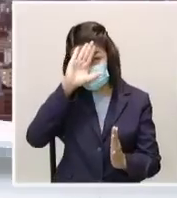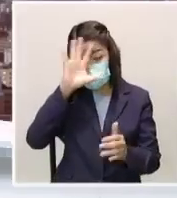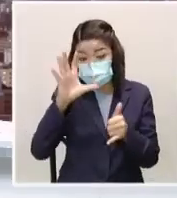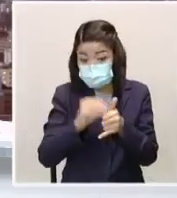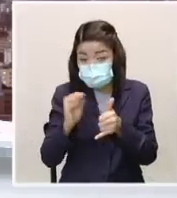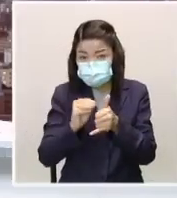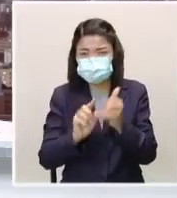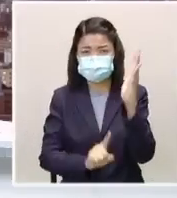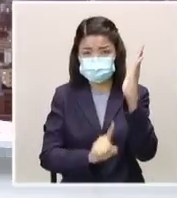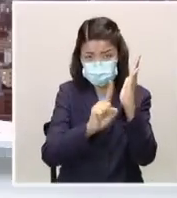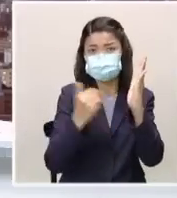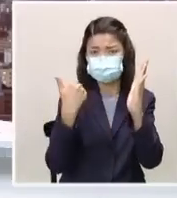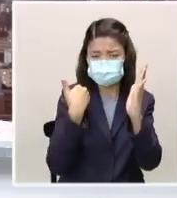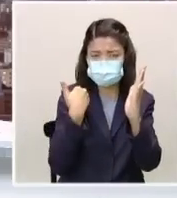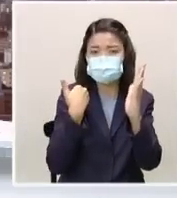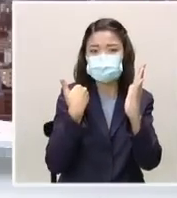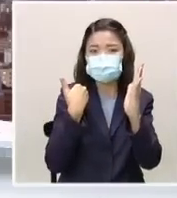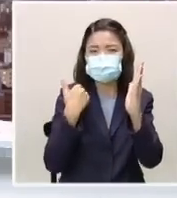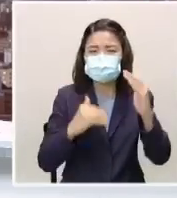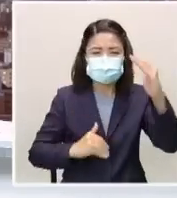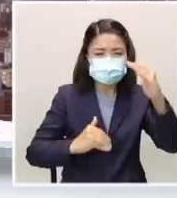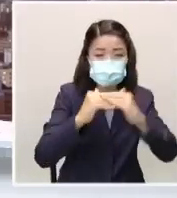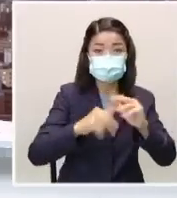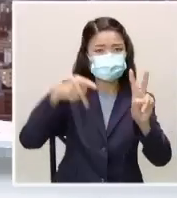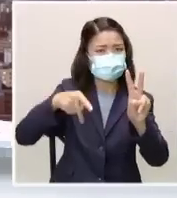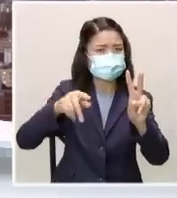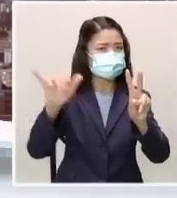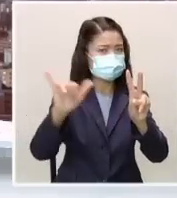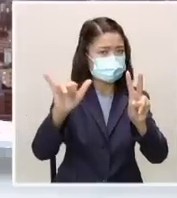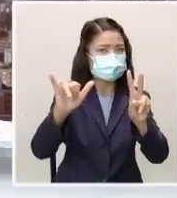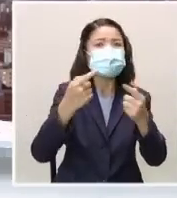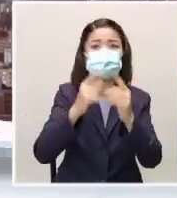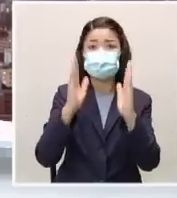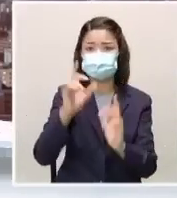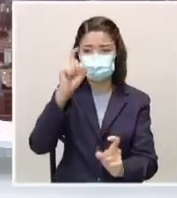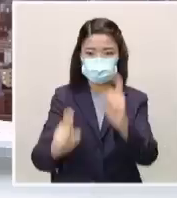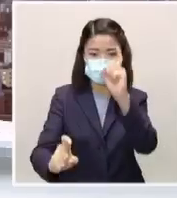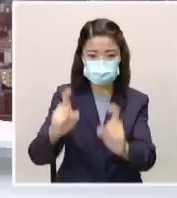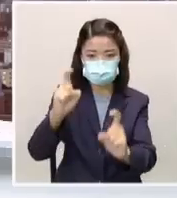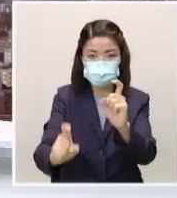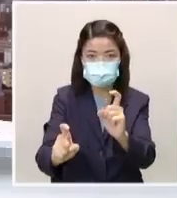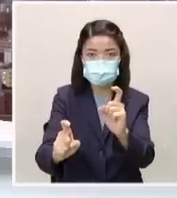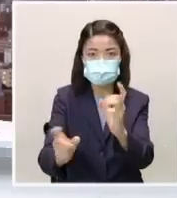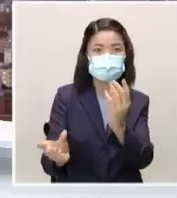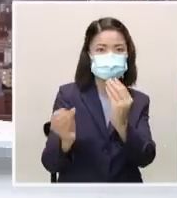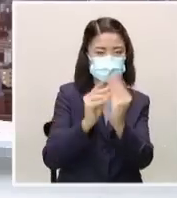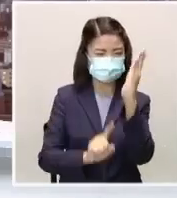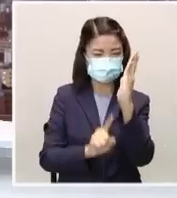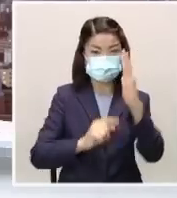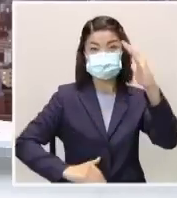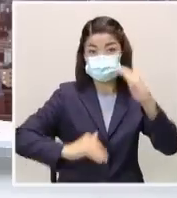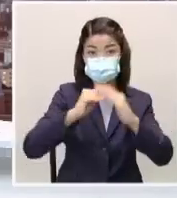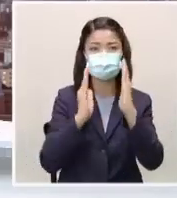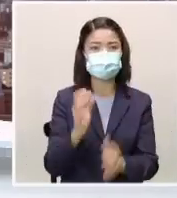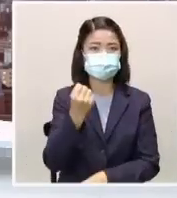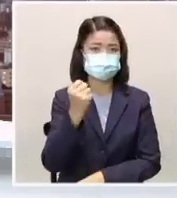เชื้อยังคงพุ่งสูงแม้ว่าจะไม่ได้ไปแตะหลัก 2,000 น ะ แต่ว่าตัวเลขผู้เสียชีวิตนี่สิครับกลับมาแตะระดับสูงสุดอีกครั้งหนึ่งที่